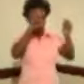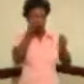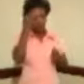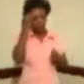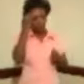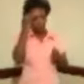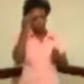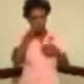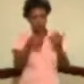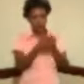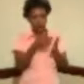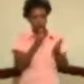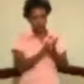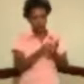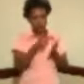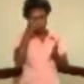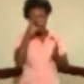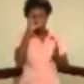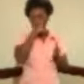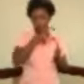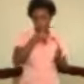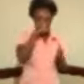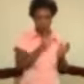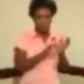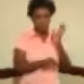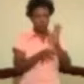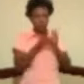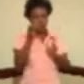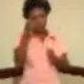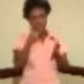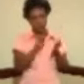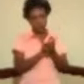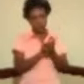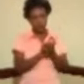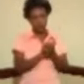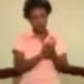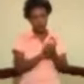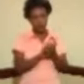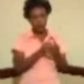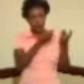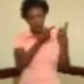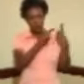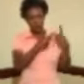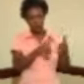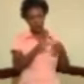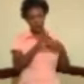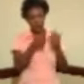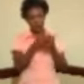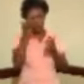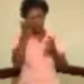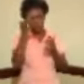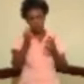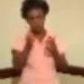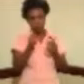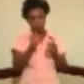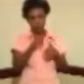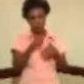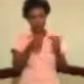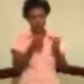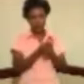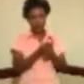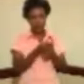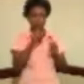engagement pour me chercher et pour me joindre n'importe quel côté. Cependant, m'a dit tout haïtien que à